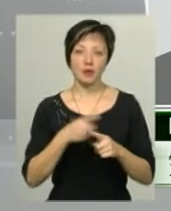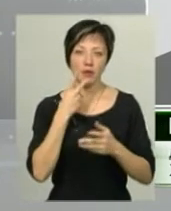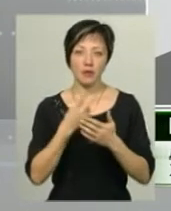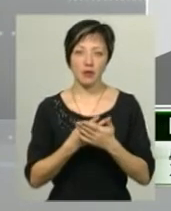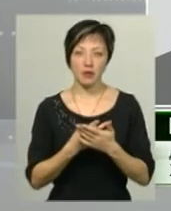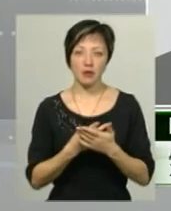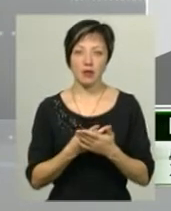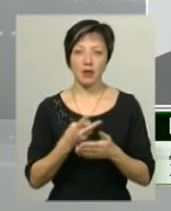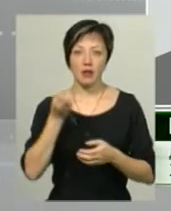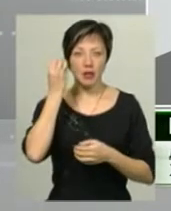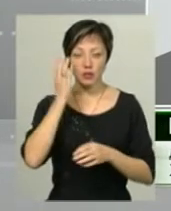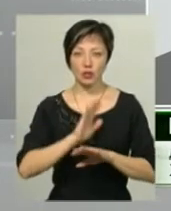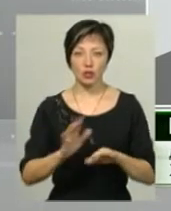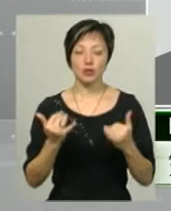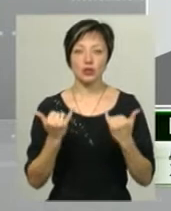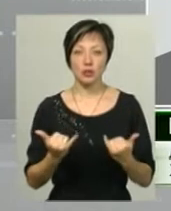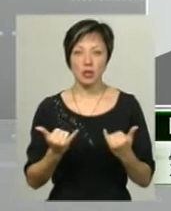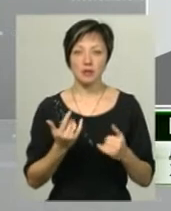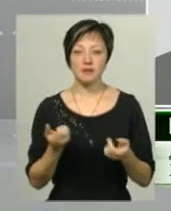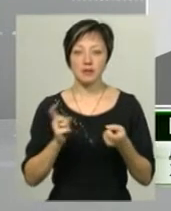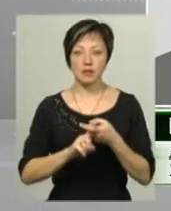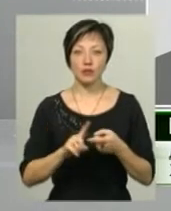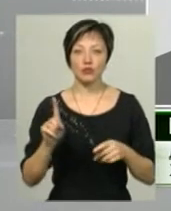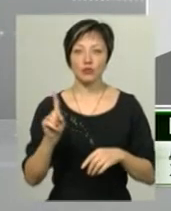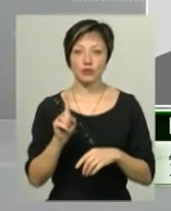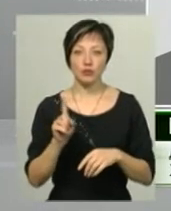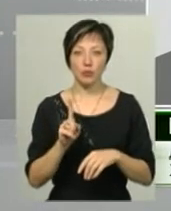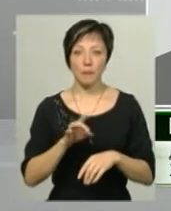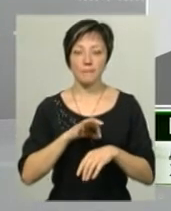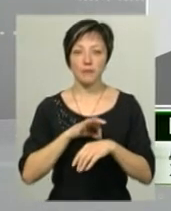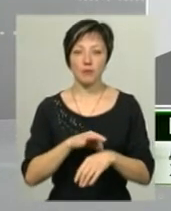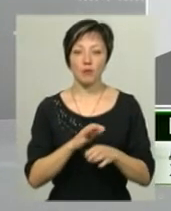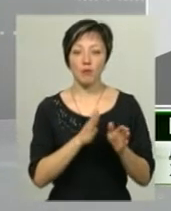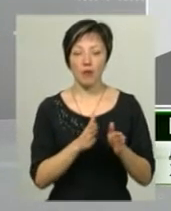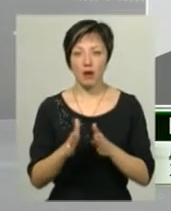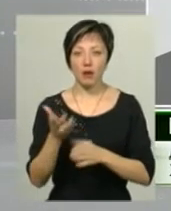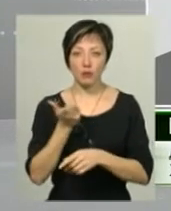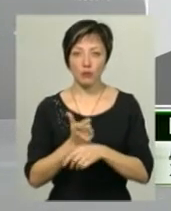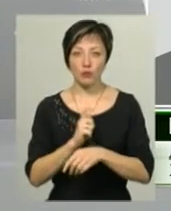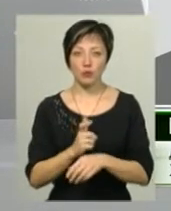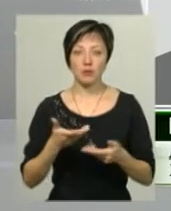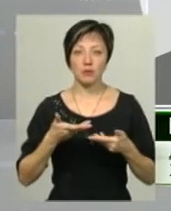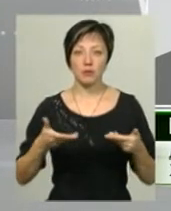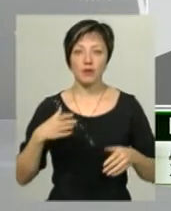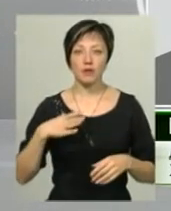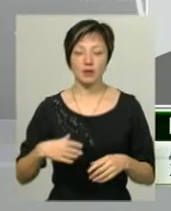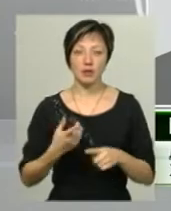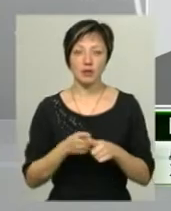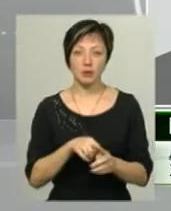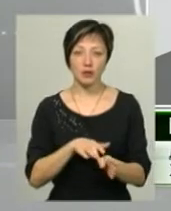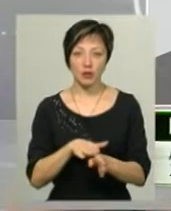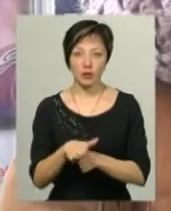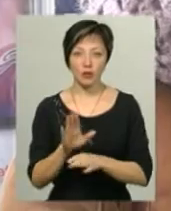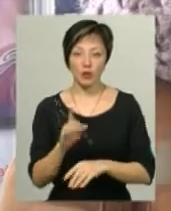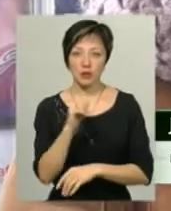совсем эстетично. Сейчас, в связи с тем, что власти хотят привести это в больший порядок, мы вынуждены к этому придерживаться, мы